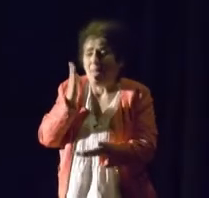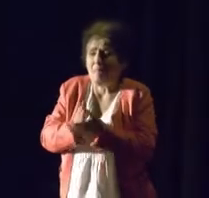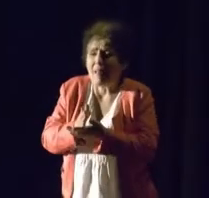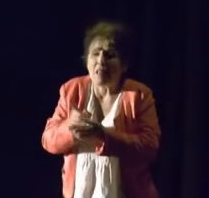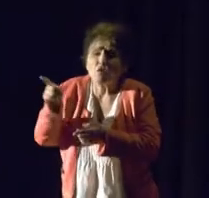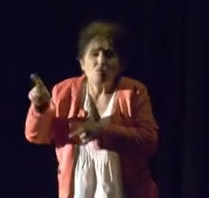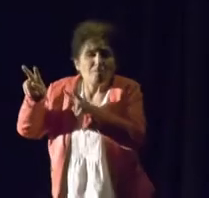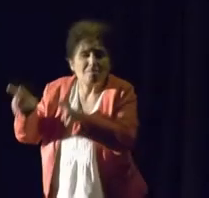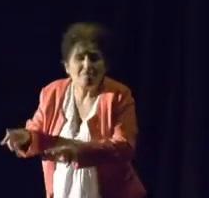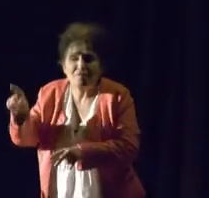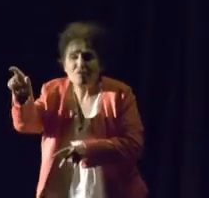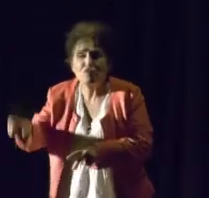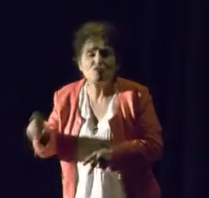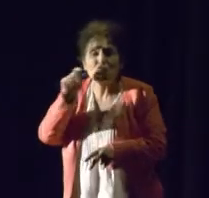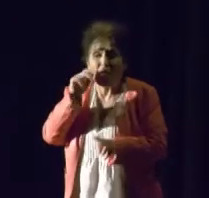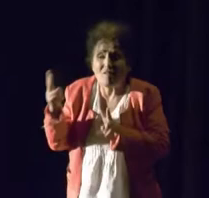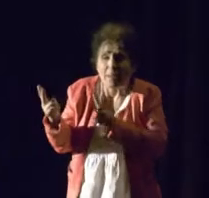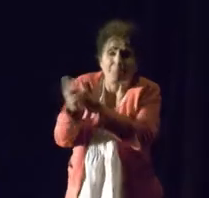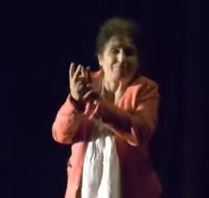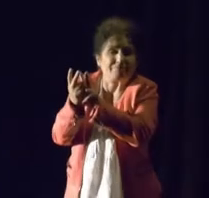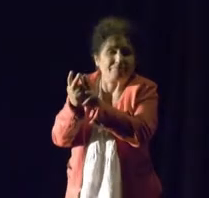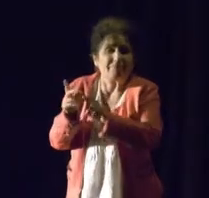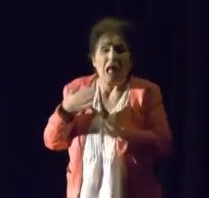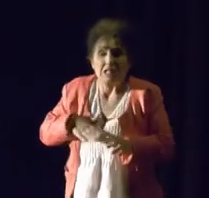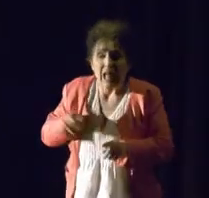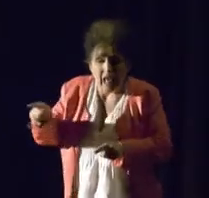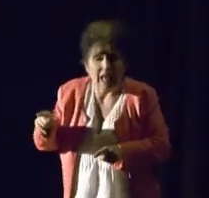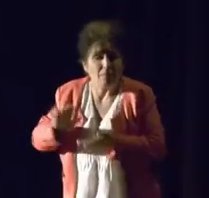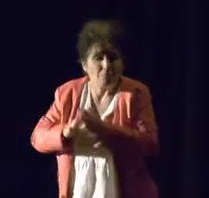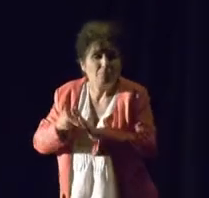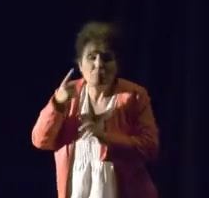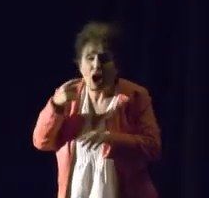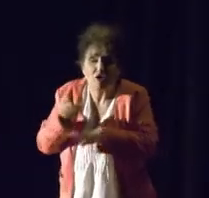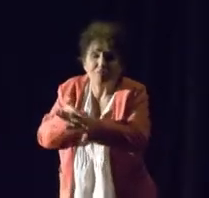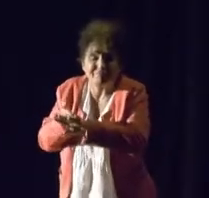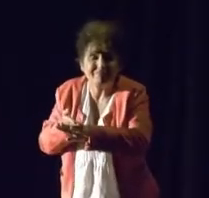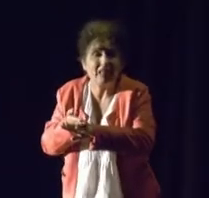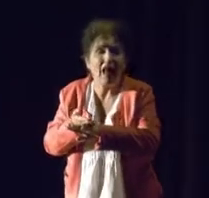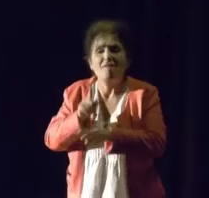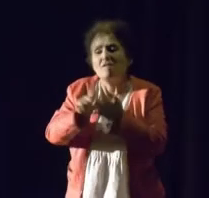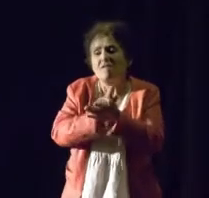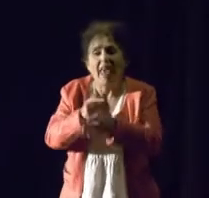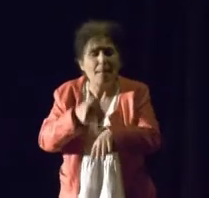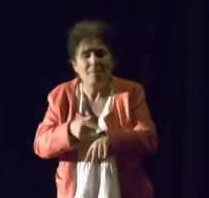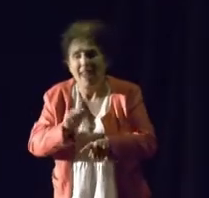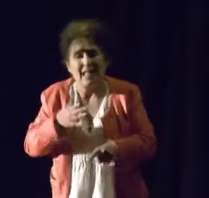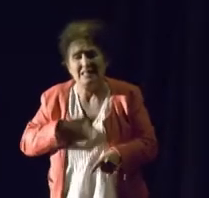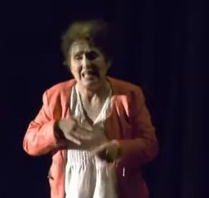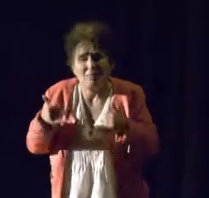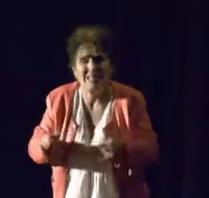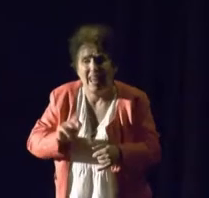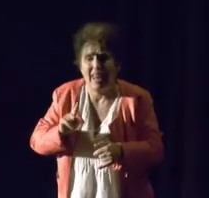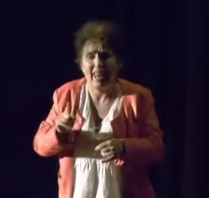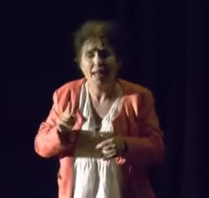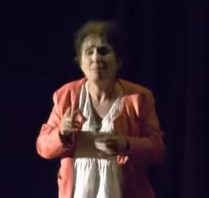оној правиот човек со кој што сакала да забремени, во време во кое што не сакала да